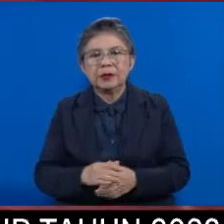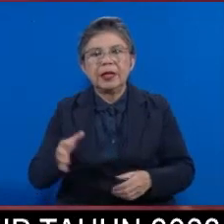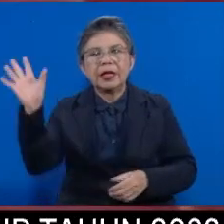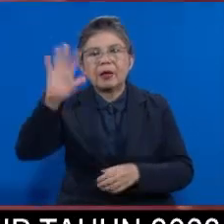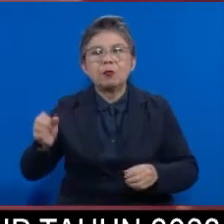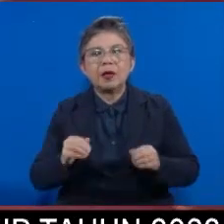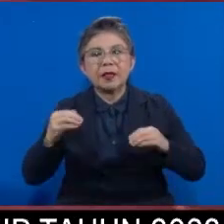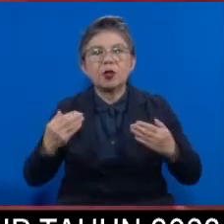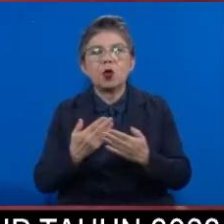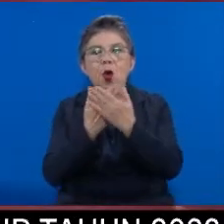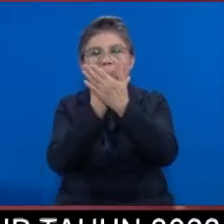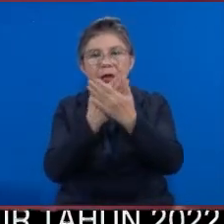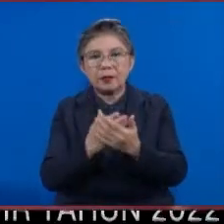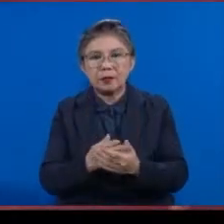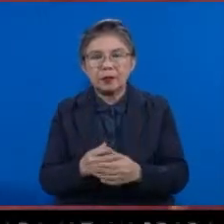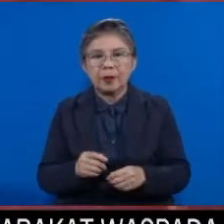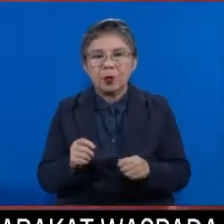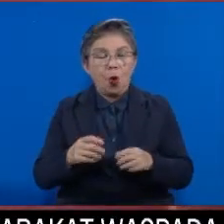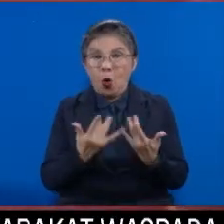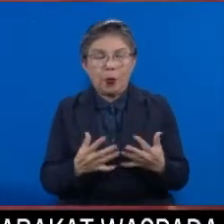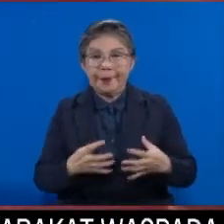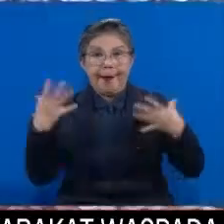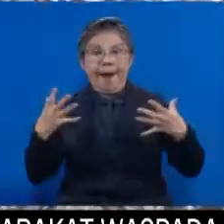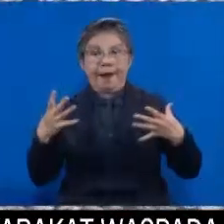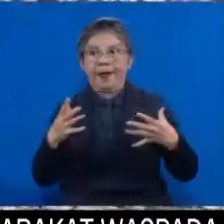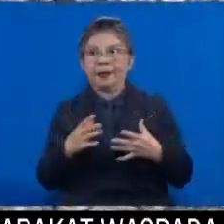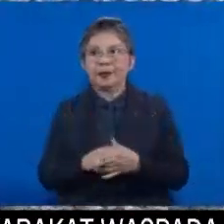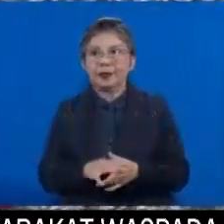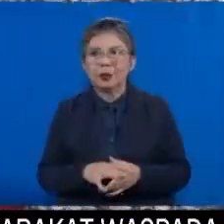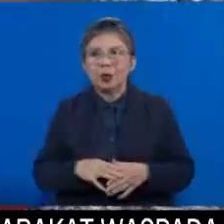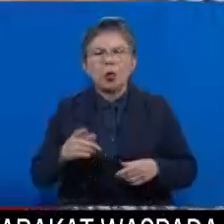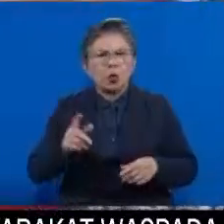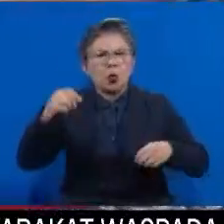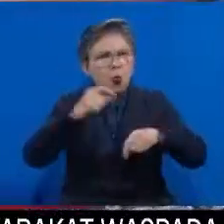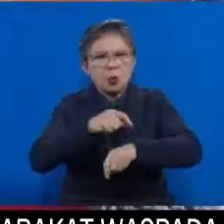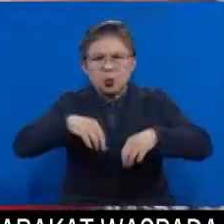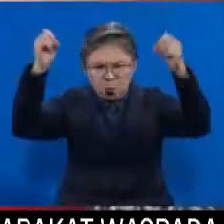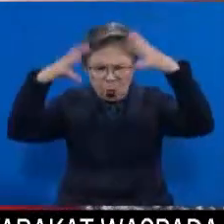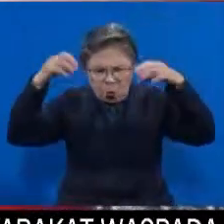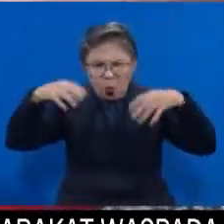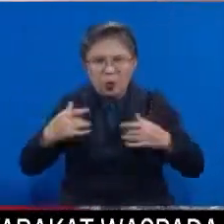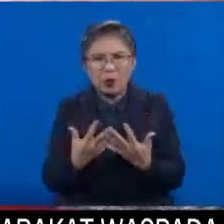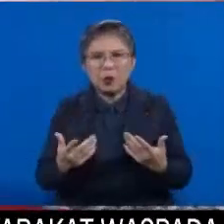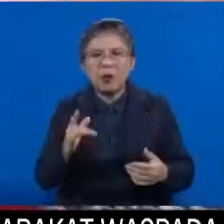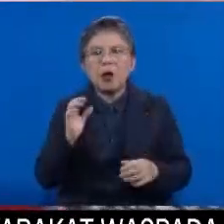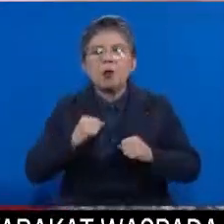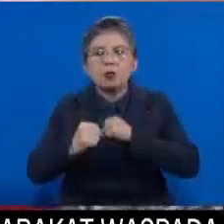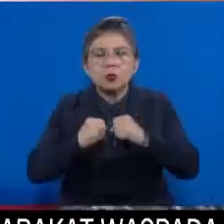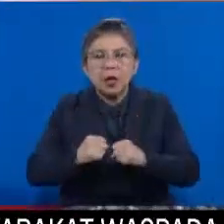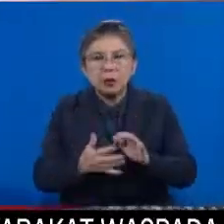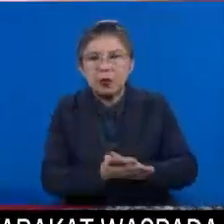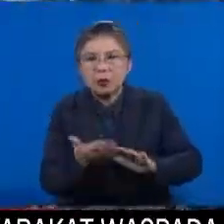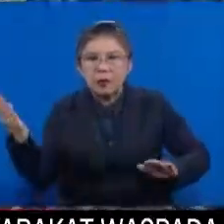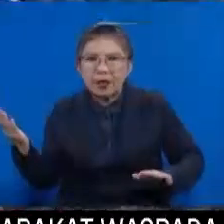Sulawesi Selatan, Selasa siang membuat geger warga. Di tengah guyuran hujan, warga pun berusaha untuk mengevakuasi sang balita